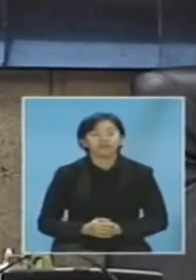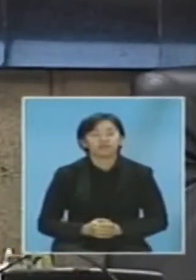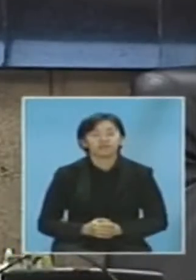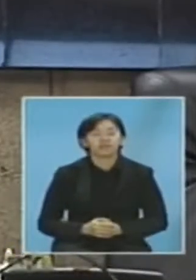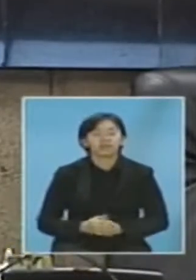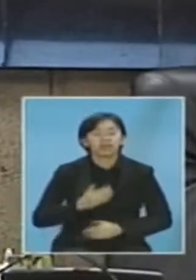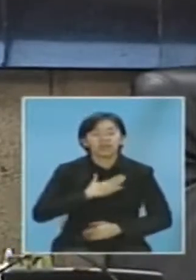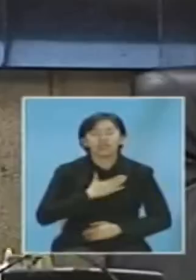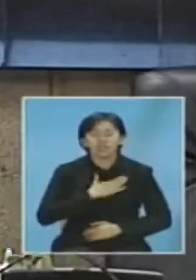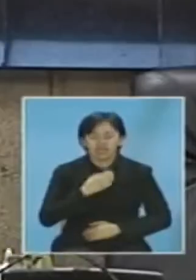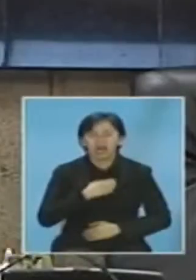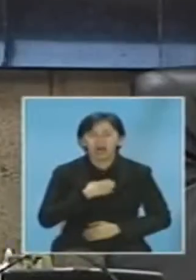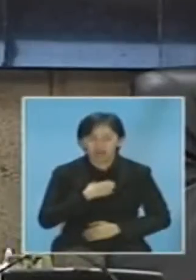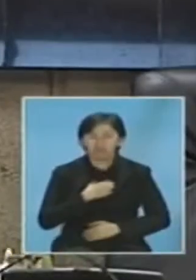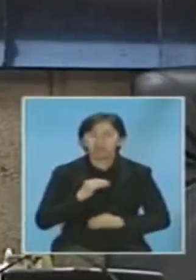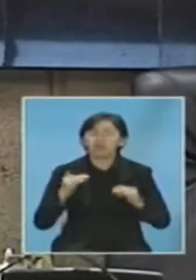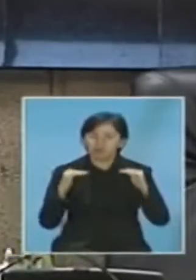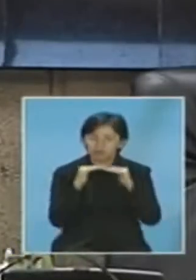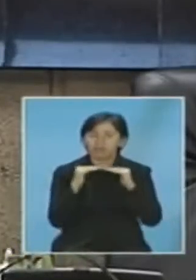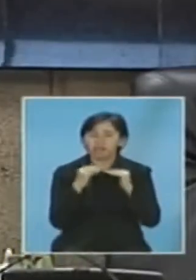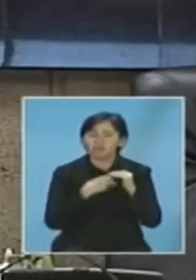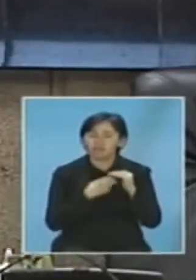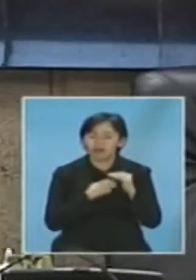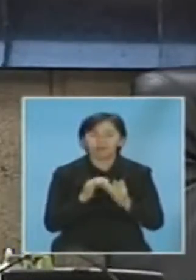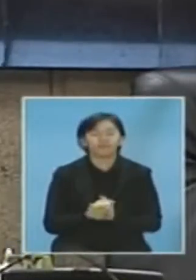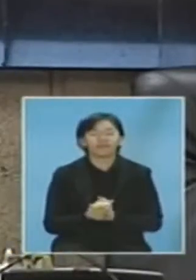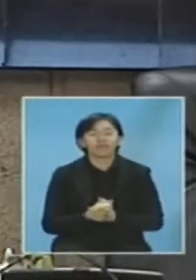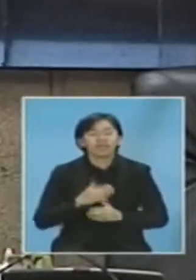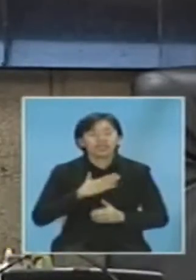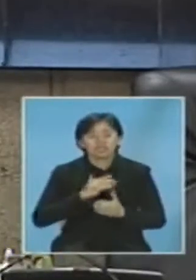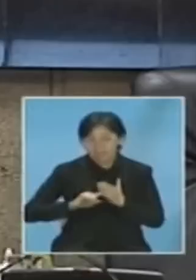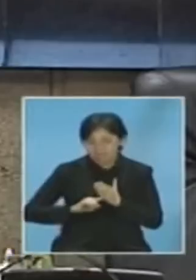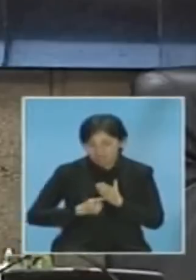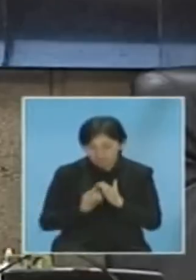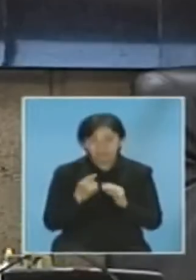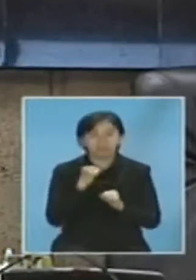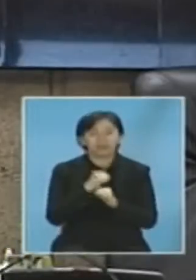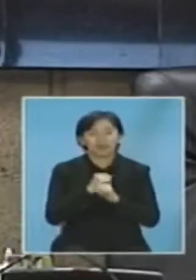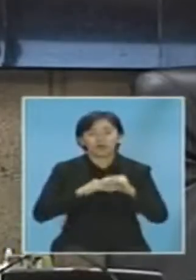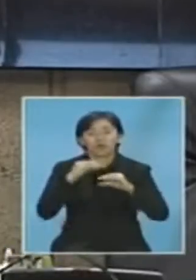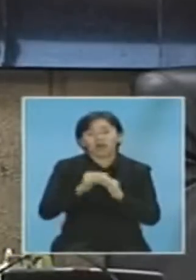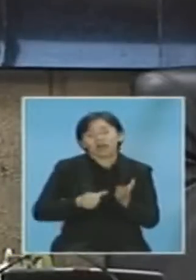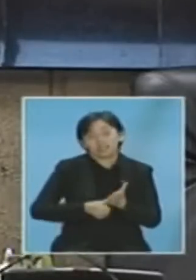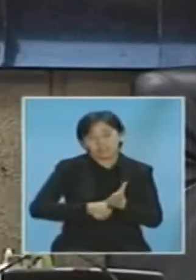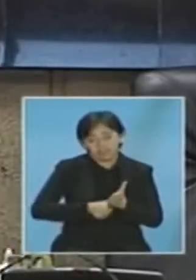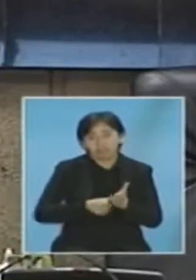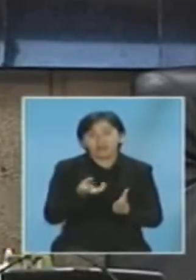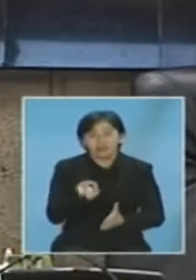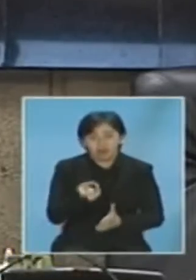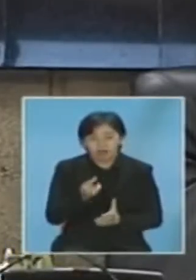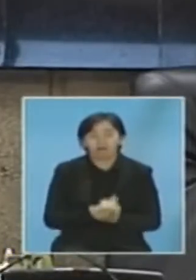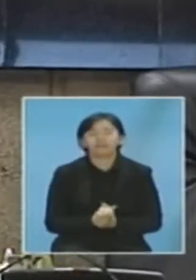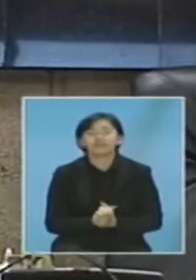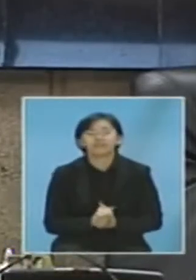ให้ความเป็นธรรมกับรัฐบาลของดิฉันแล้วจะเห็นว่านับแต่มีการดำเนินโครงการรับจำนำข้าวจนว